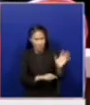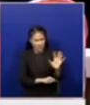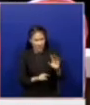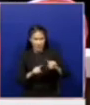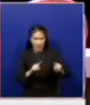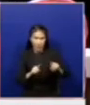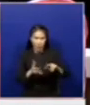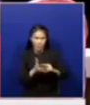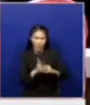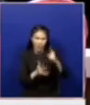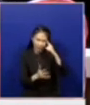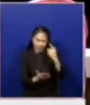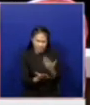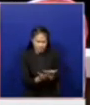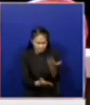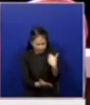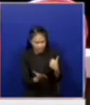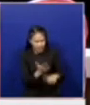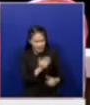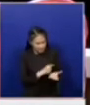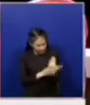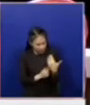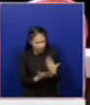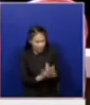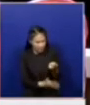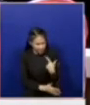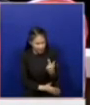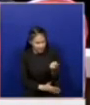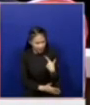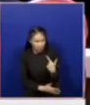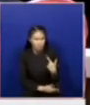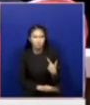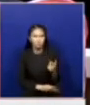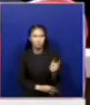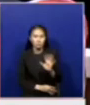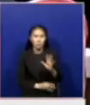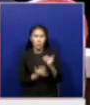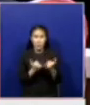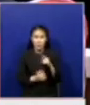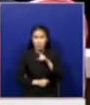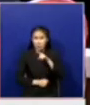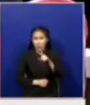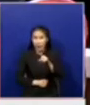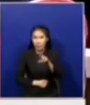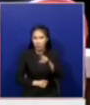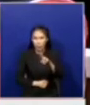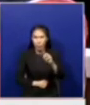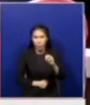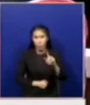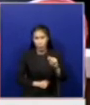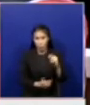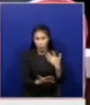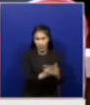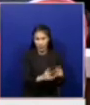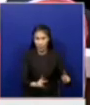ขูดรีดภาษีจากประชาชนจึงขอถามท่านรัฐมนตรีว่าการกระทรวงการคลังว่าจะผ่อ